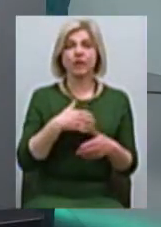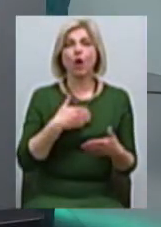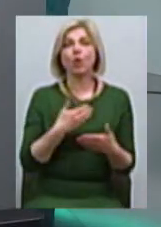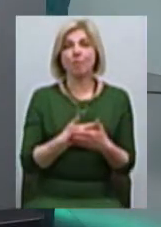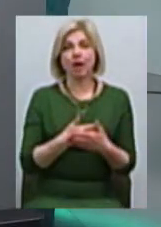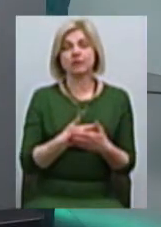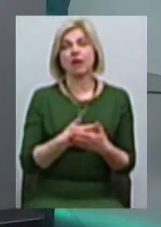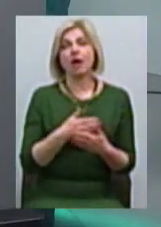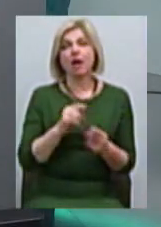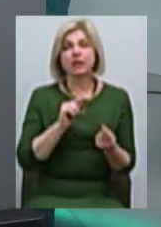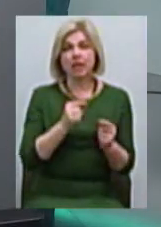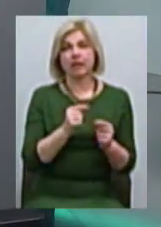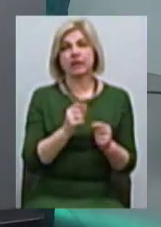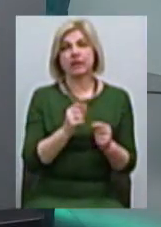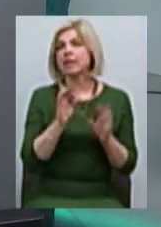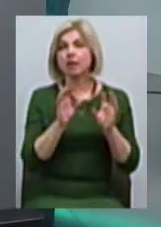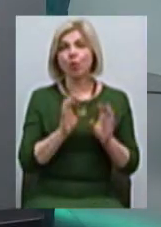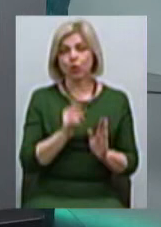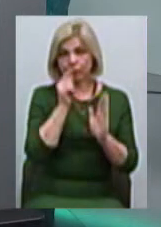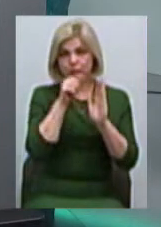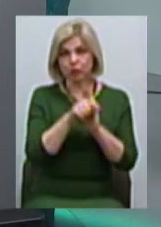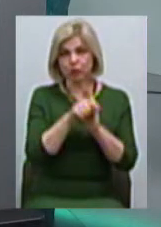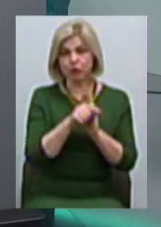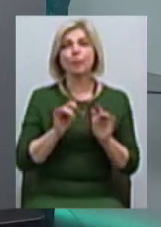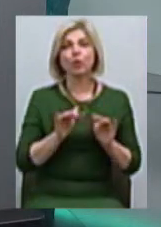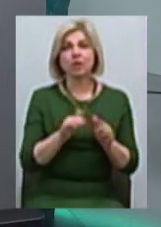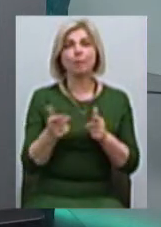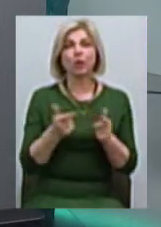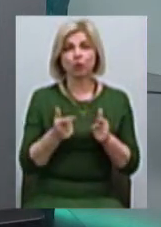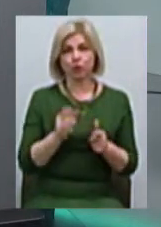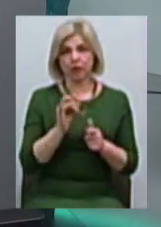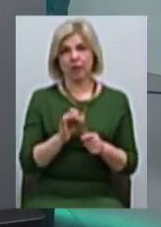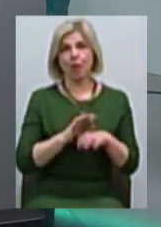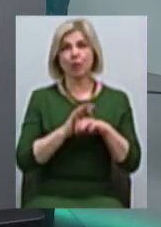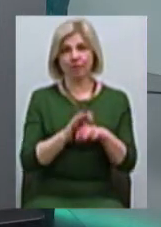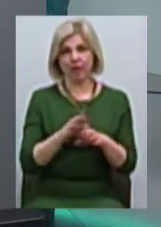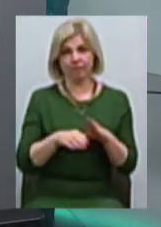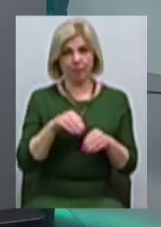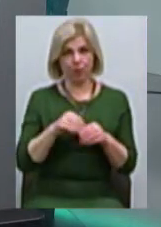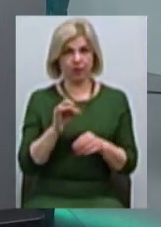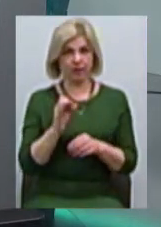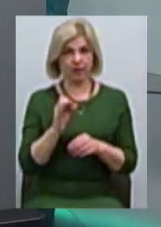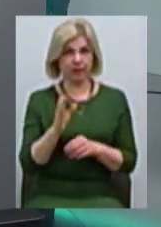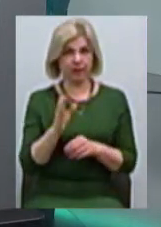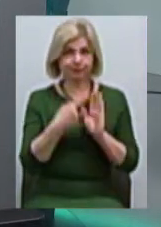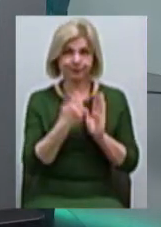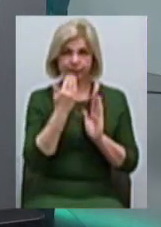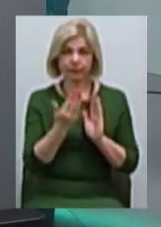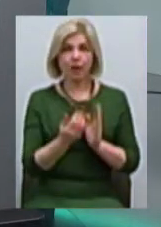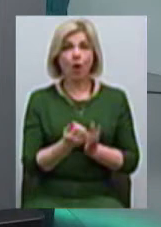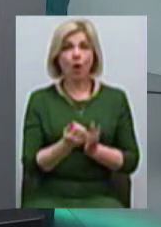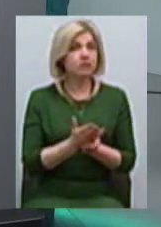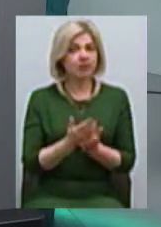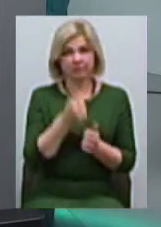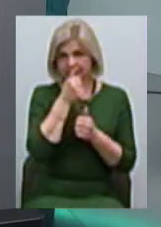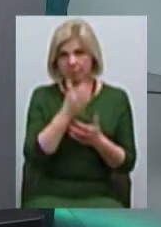активісти протидіють незаконному втручанню в процес підготовки та проведення виборів? Ну, тут забезпечити це неможливо. Ми можемо,